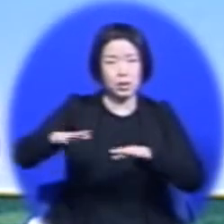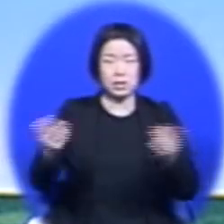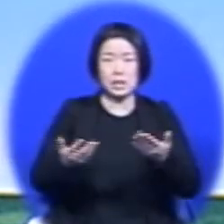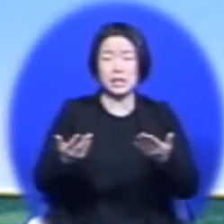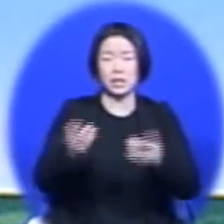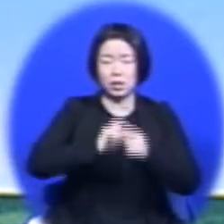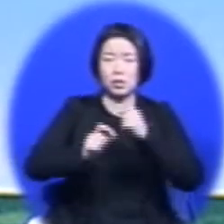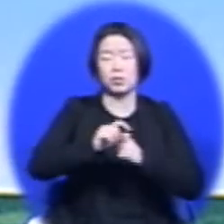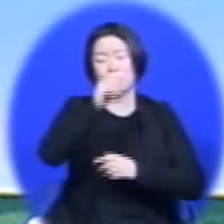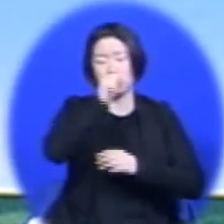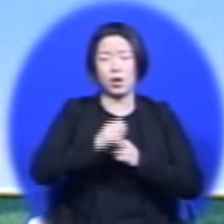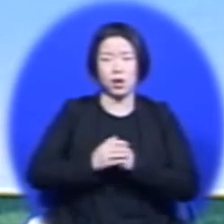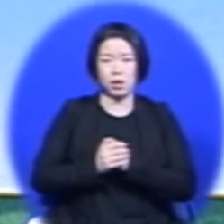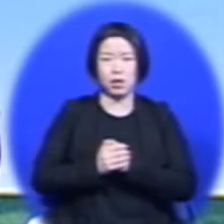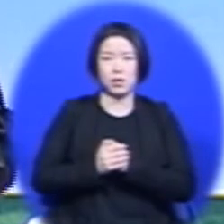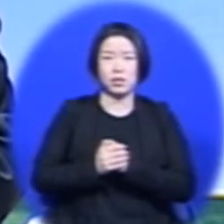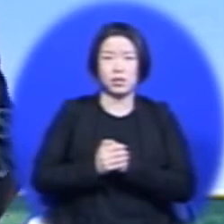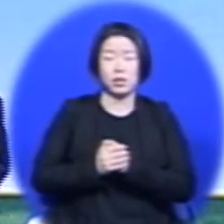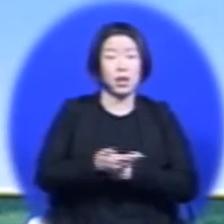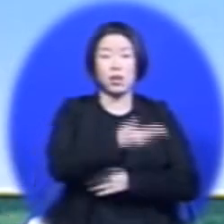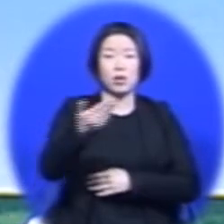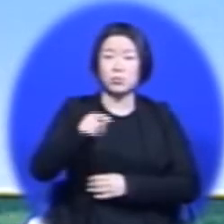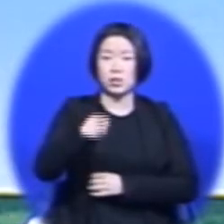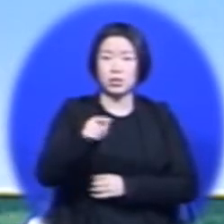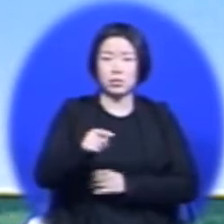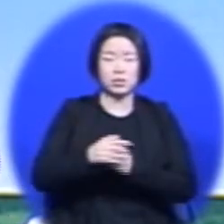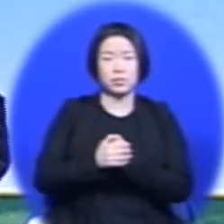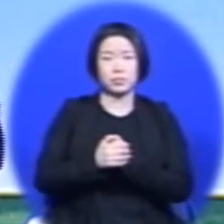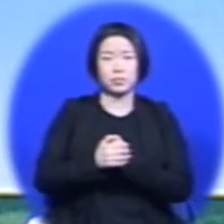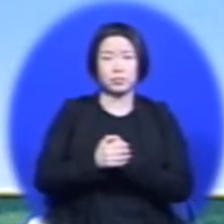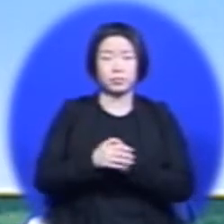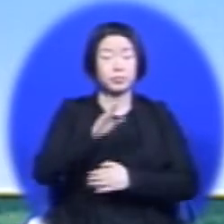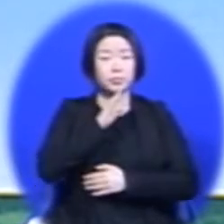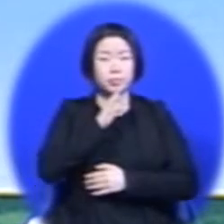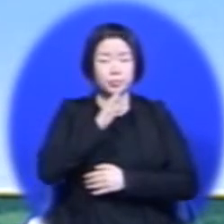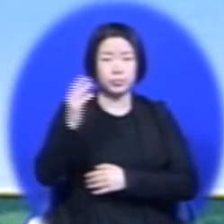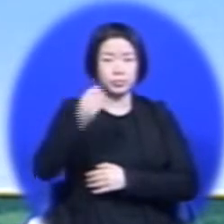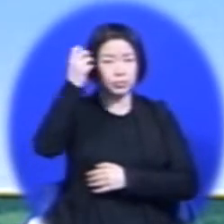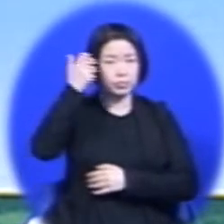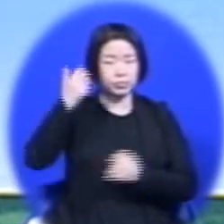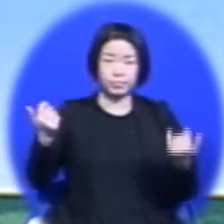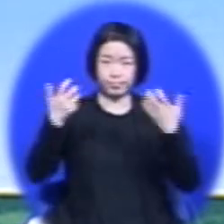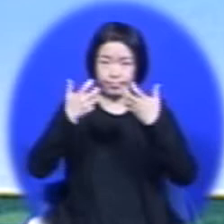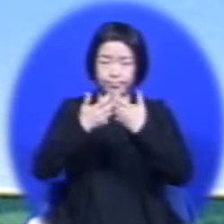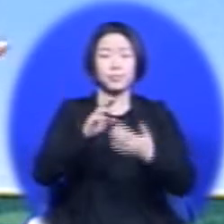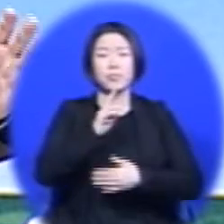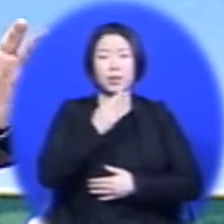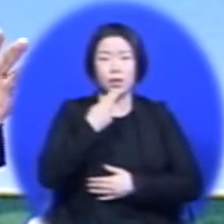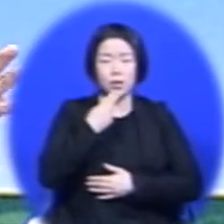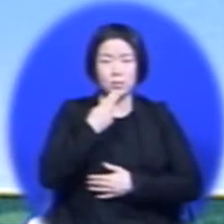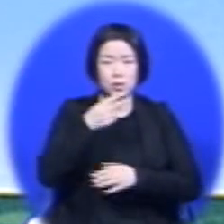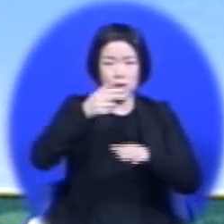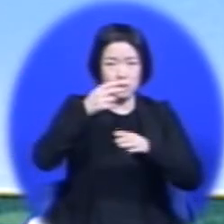훨씬 실속이 있지 않겠습니까? 여러분, 이것이 진정한 성령의 충만함이 없는